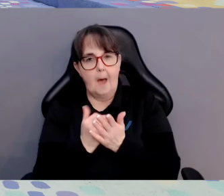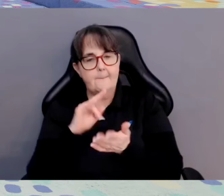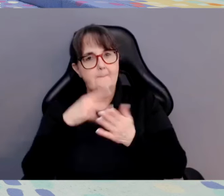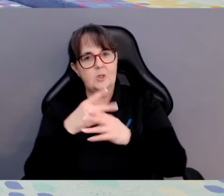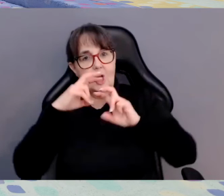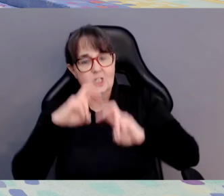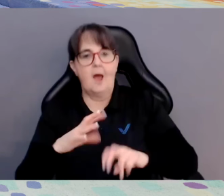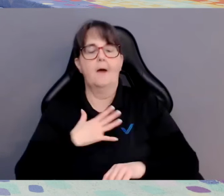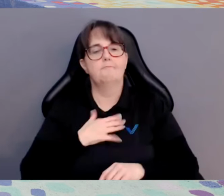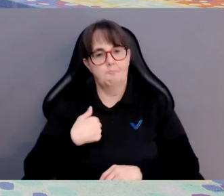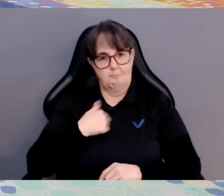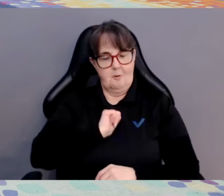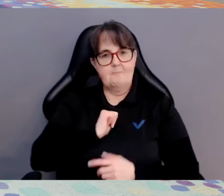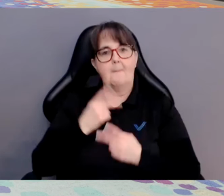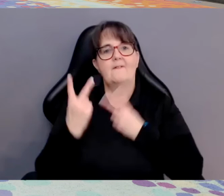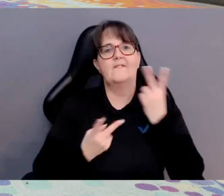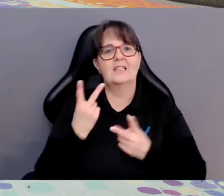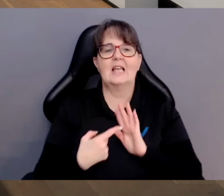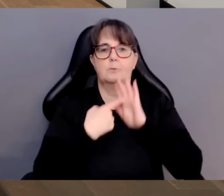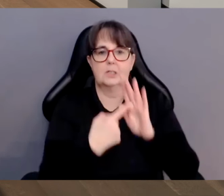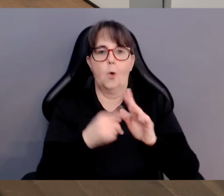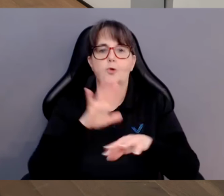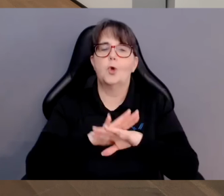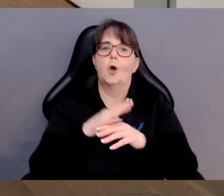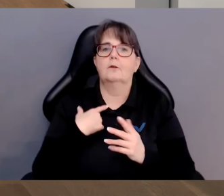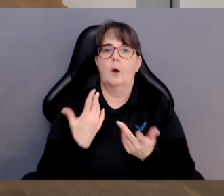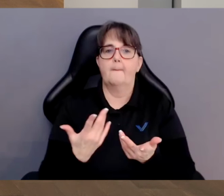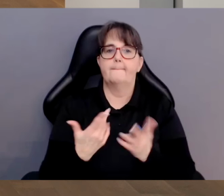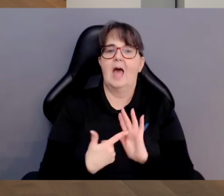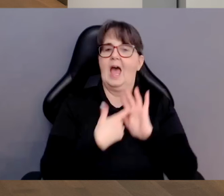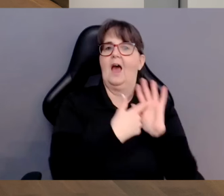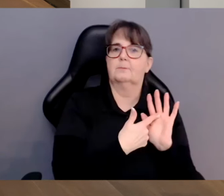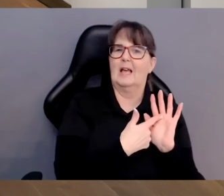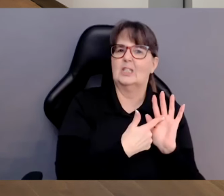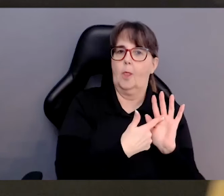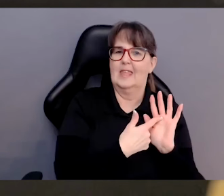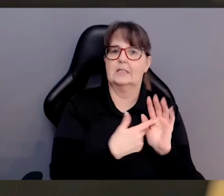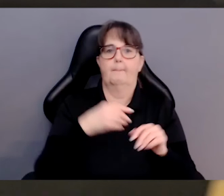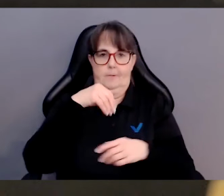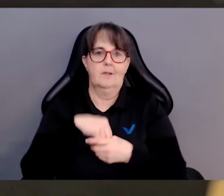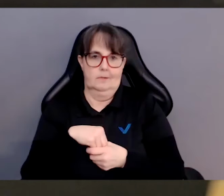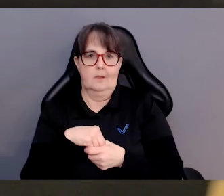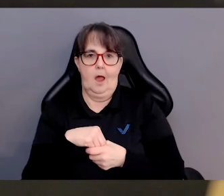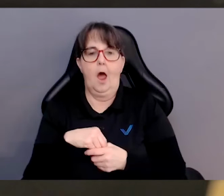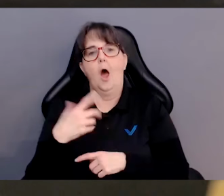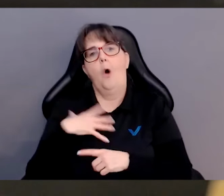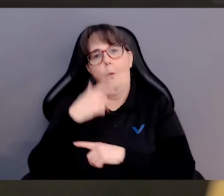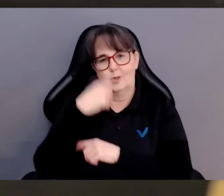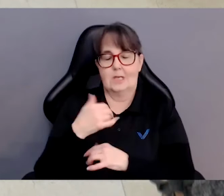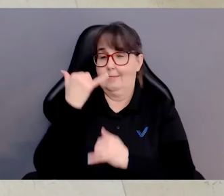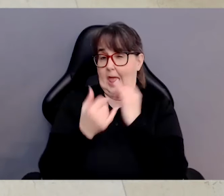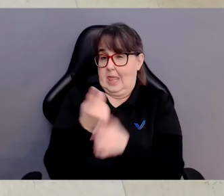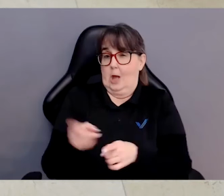ce projet de recherche, c'était ma visite à l'exposition sur l'expressionnisme au musée. Je suis allée la